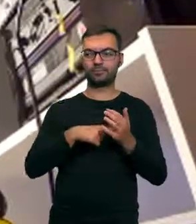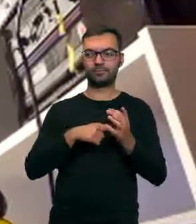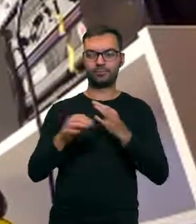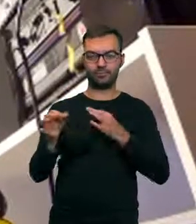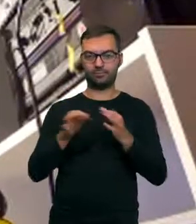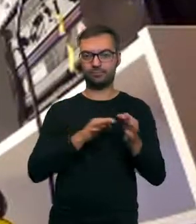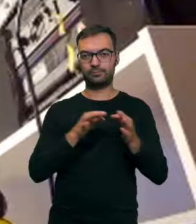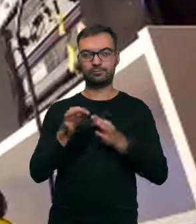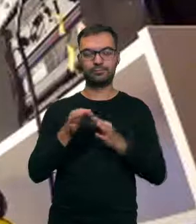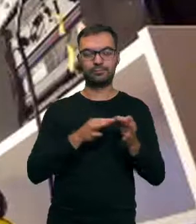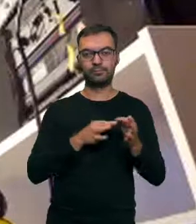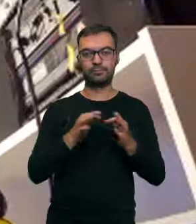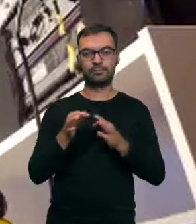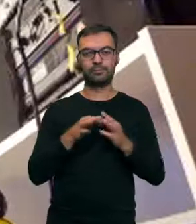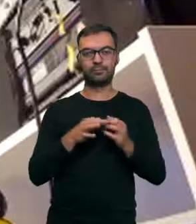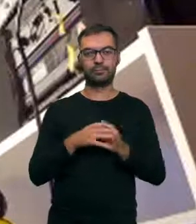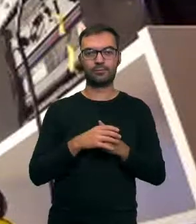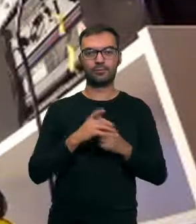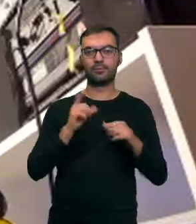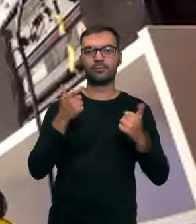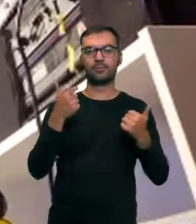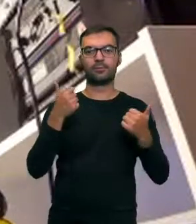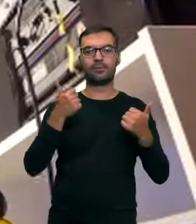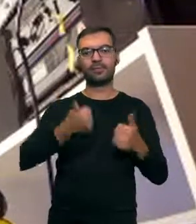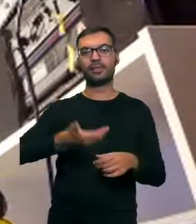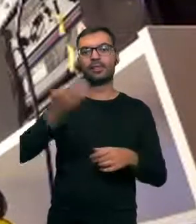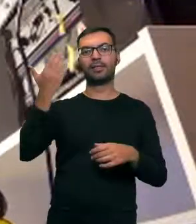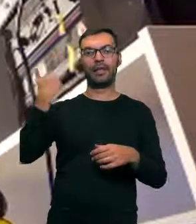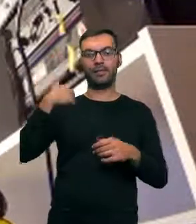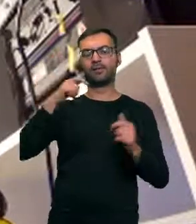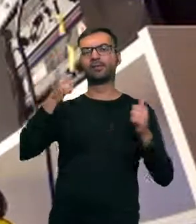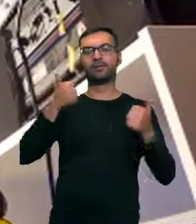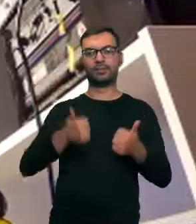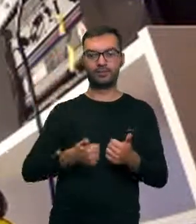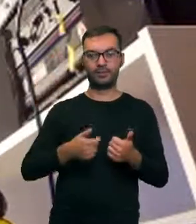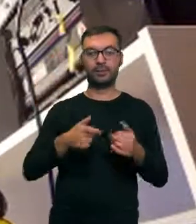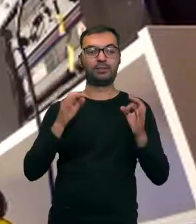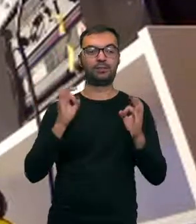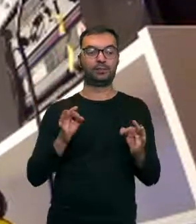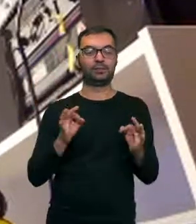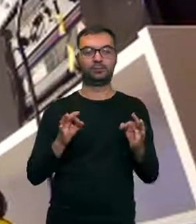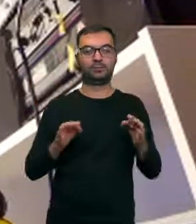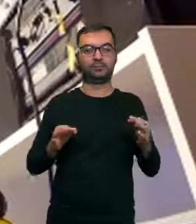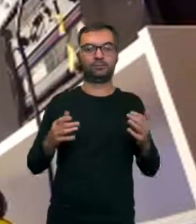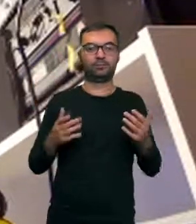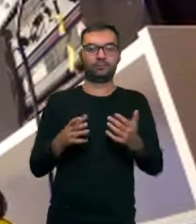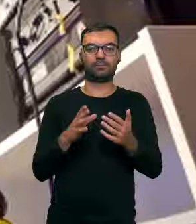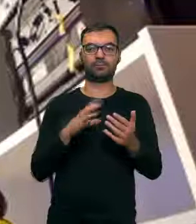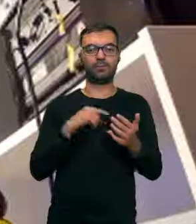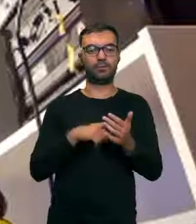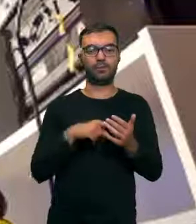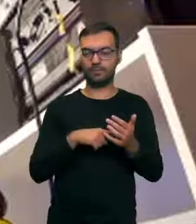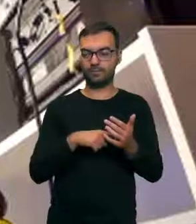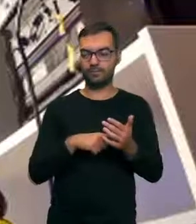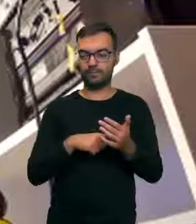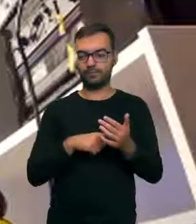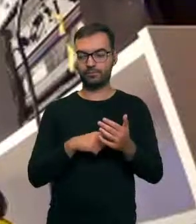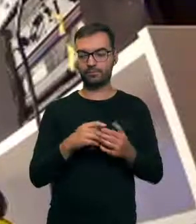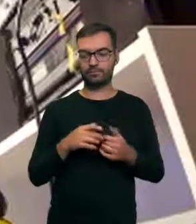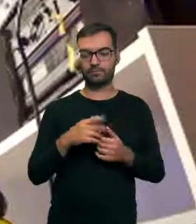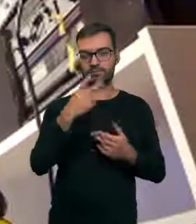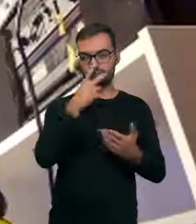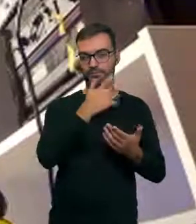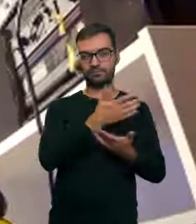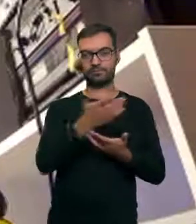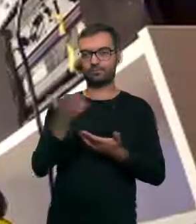opowieść o tym, co się kiedyś zdarzyło. No ale dzisiaj możemy też rozejrzeć się